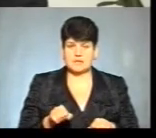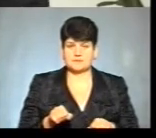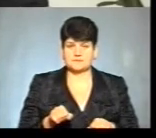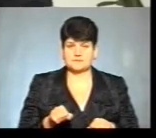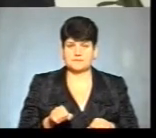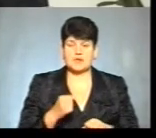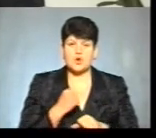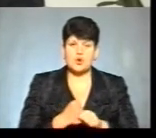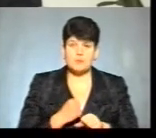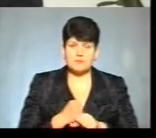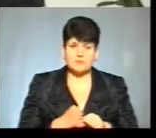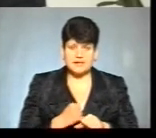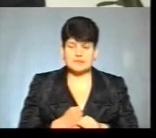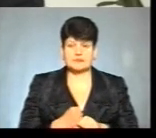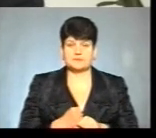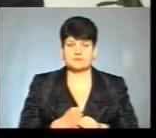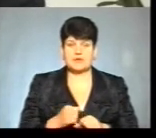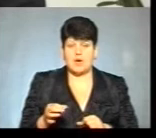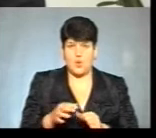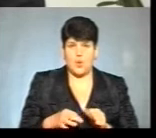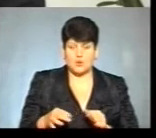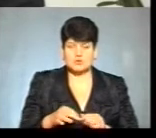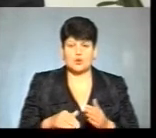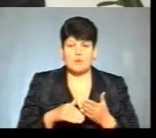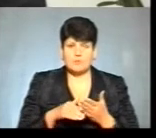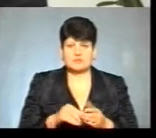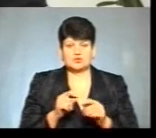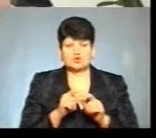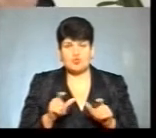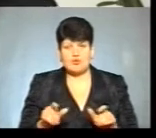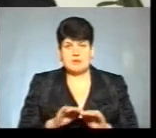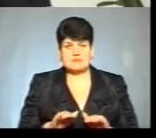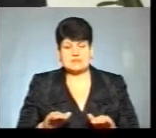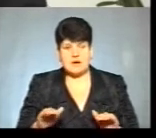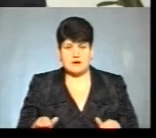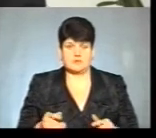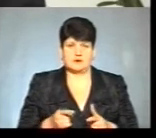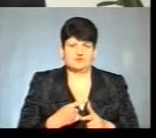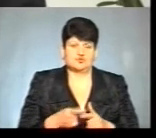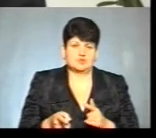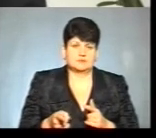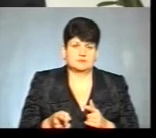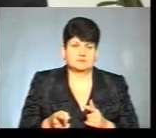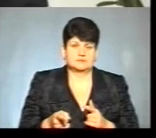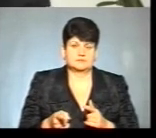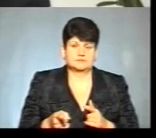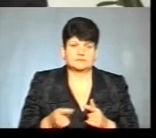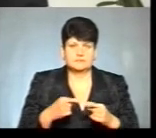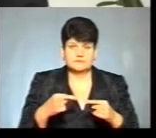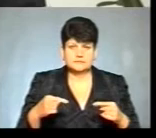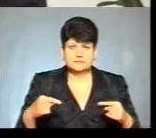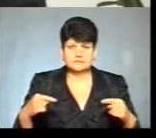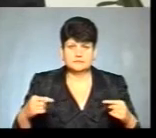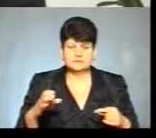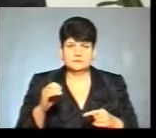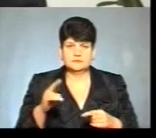скажімо, робити якісь певні роботи на округу, допомагати чи школам, чи садикам, чи загальному там різним там